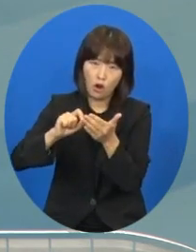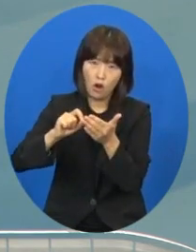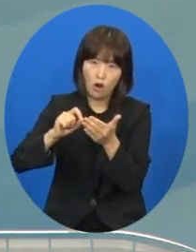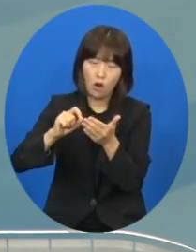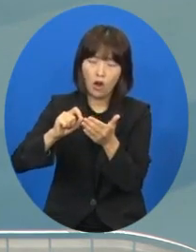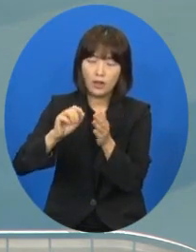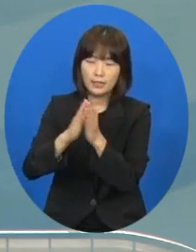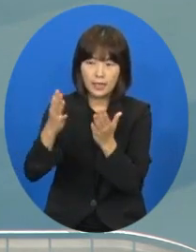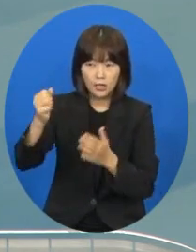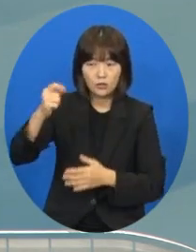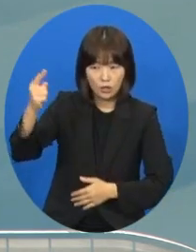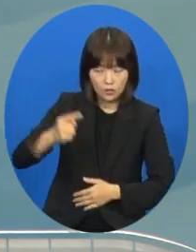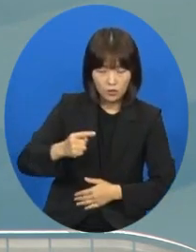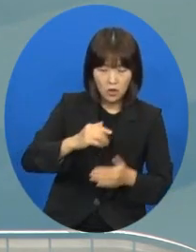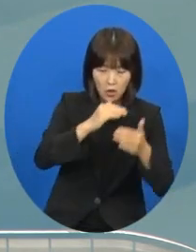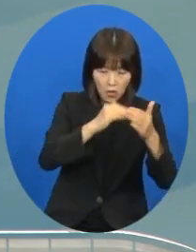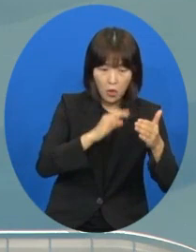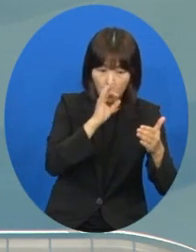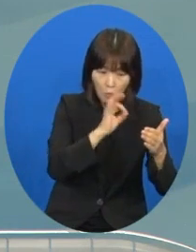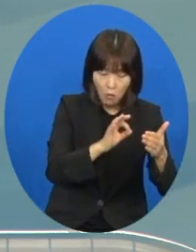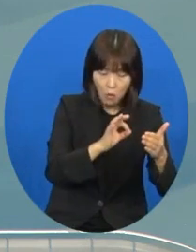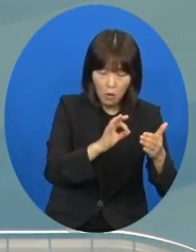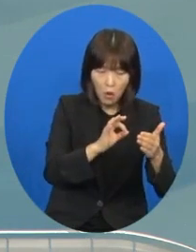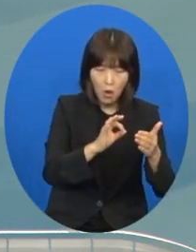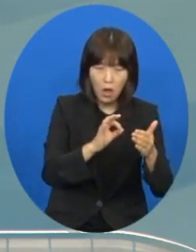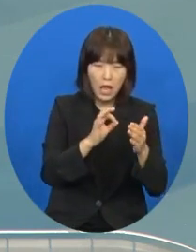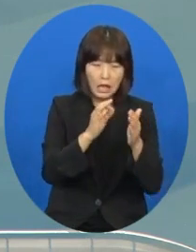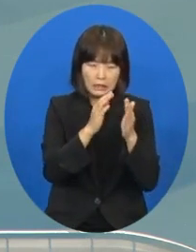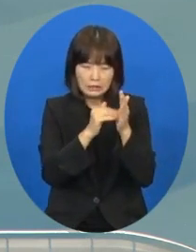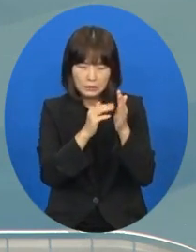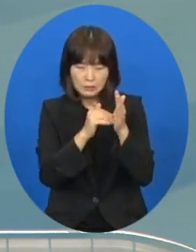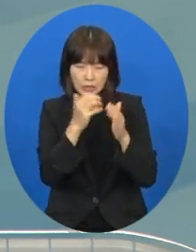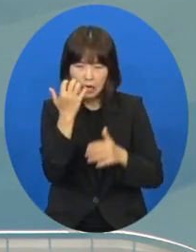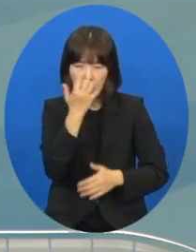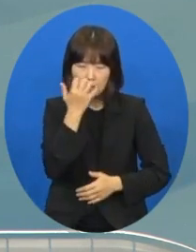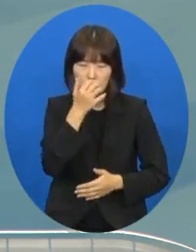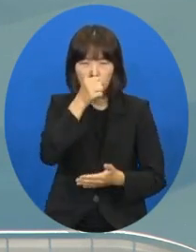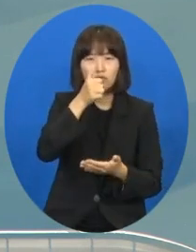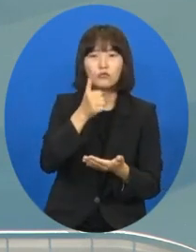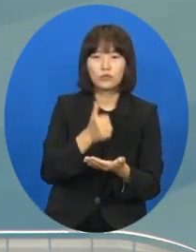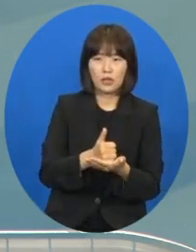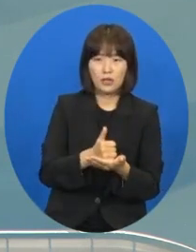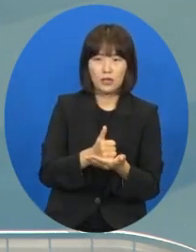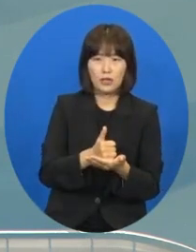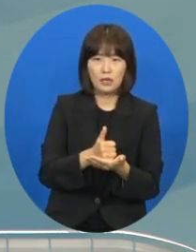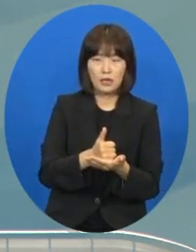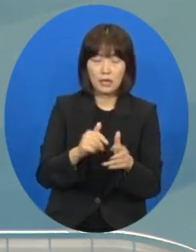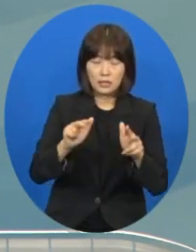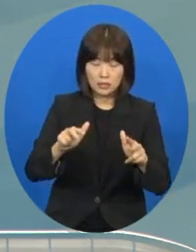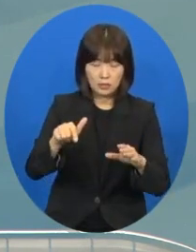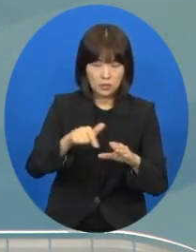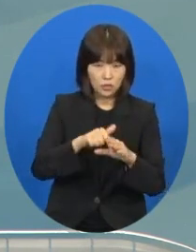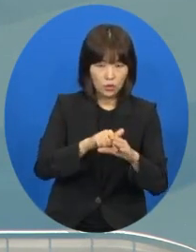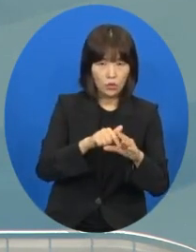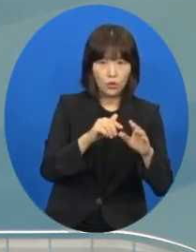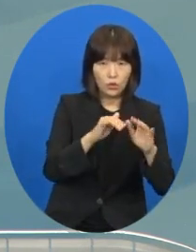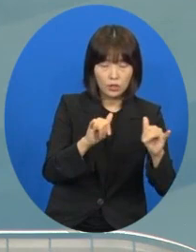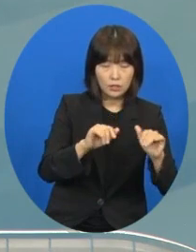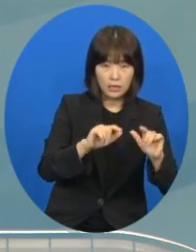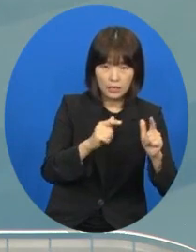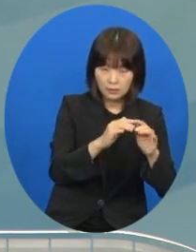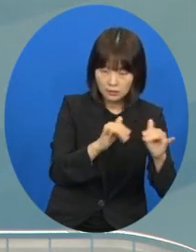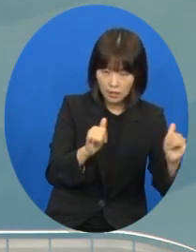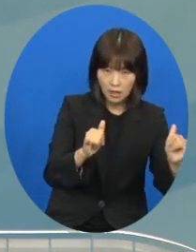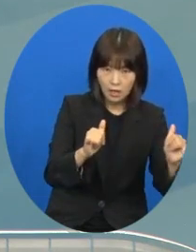무슨 내용인가 그랬더니 은밀한 음란의 죄. 지금 기독교인 아닌 사람은